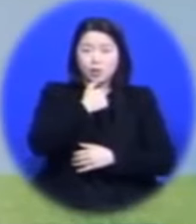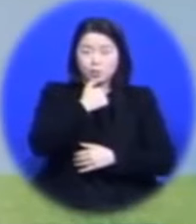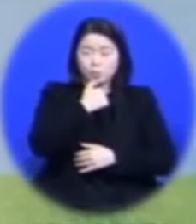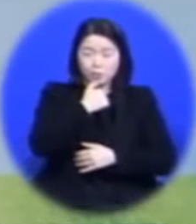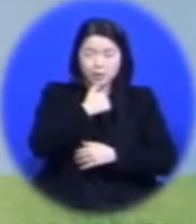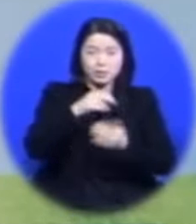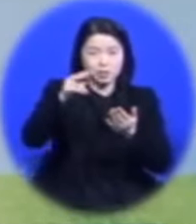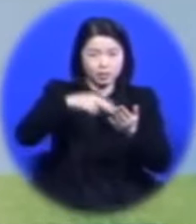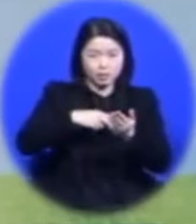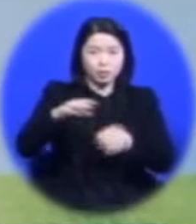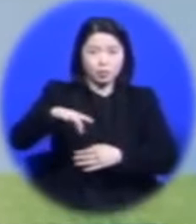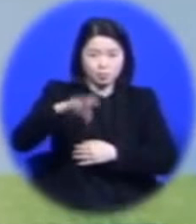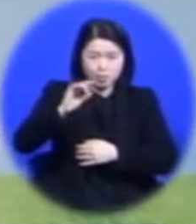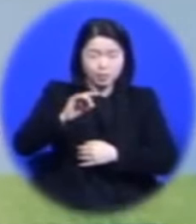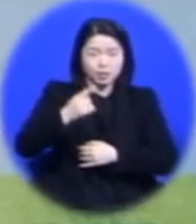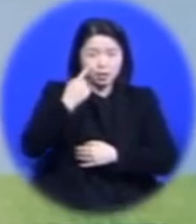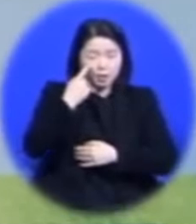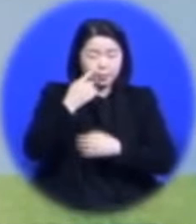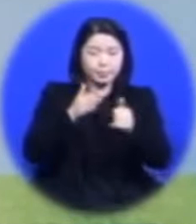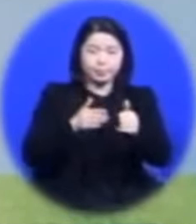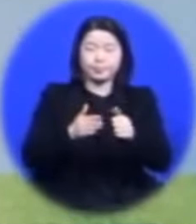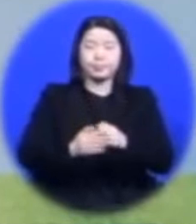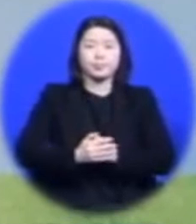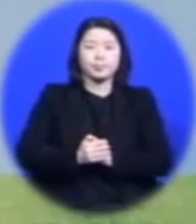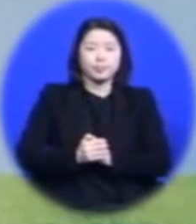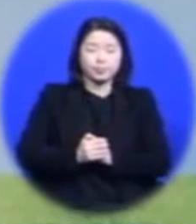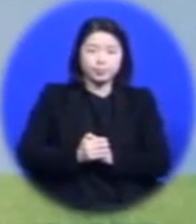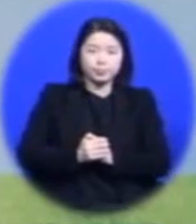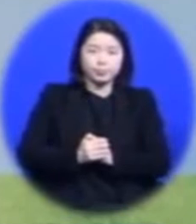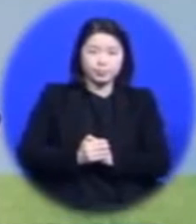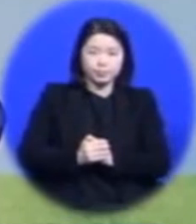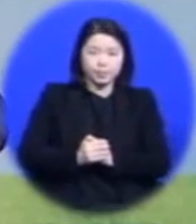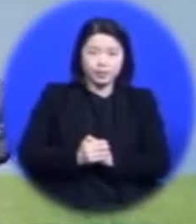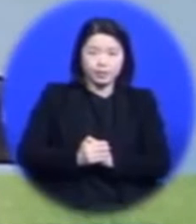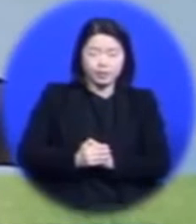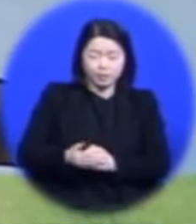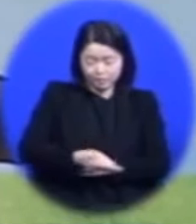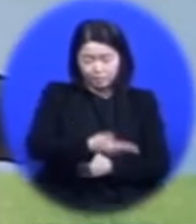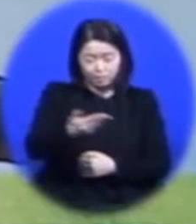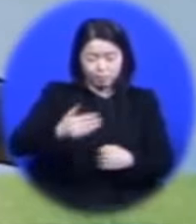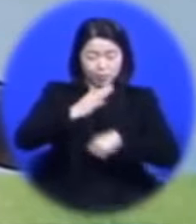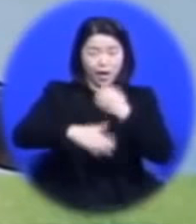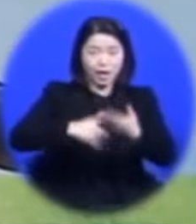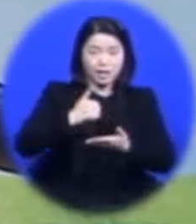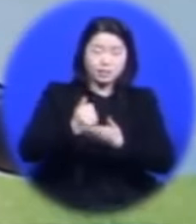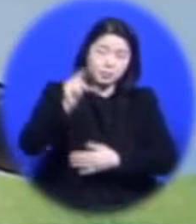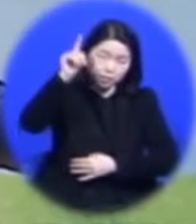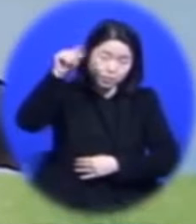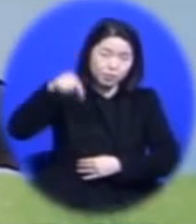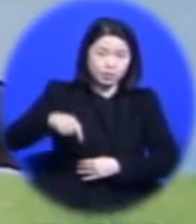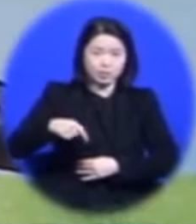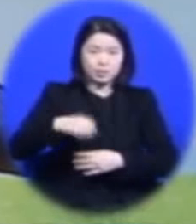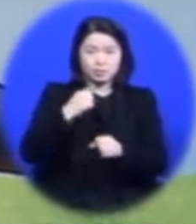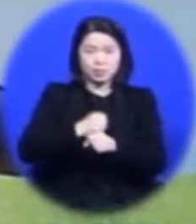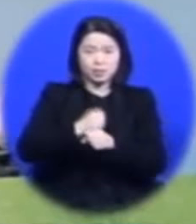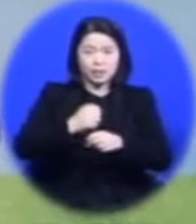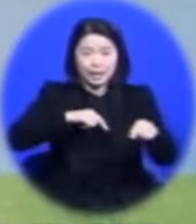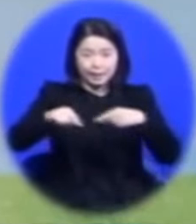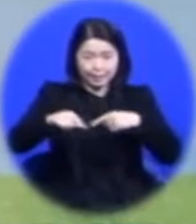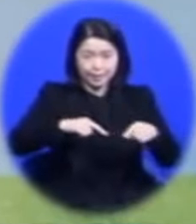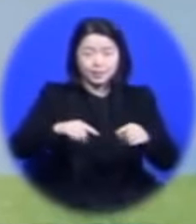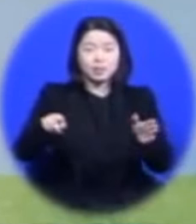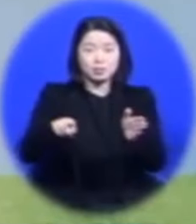먼저 꼭 해 보시기를 바랍니다 아 여러분 하나님이 천지를 창조하시고 다스리시는